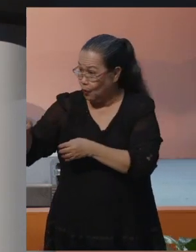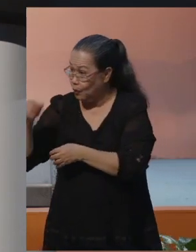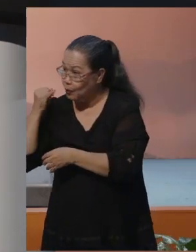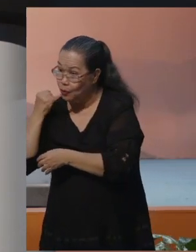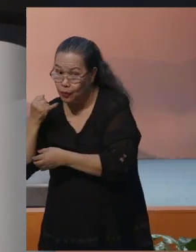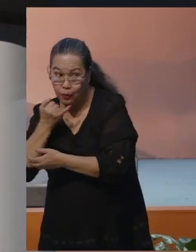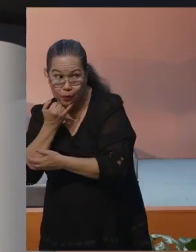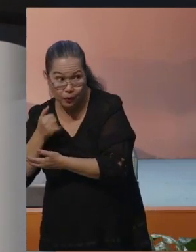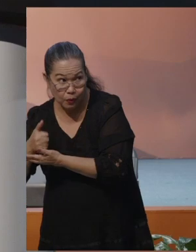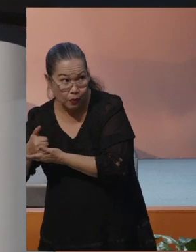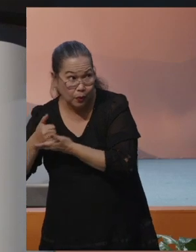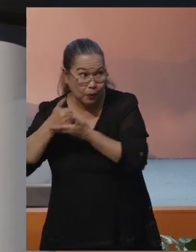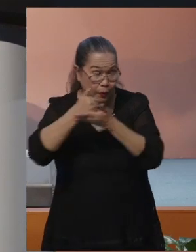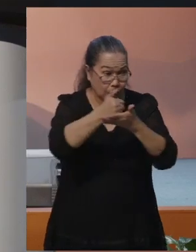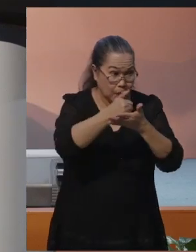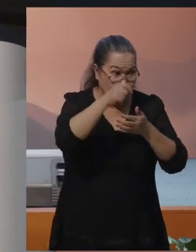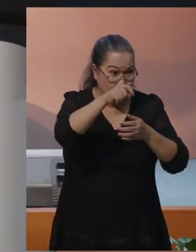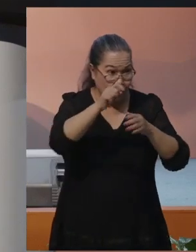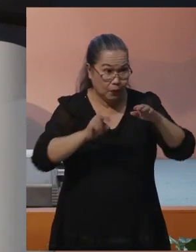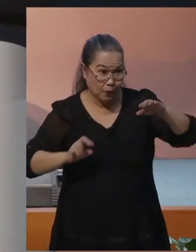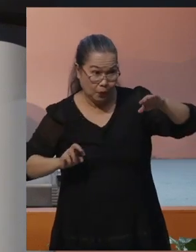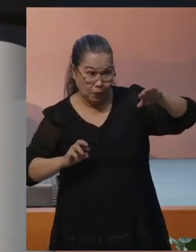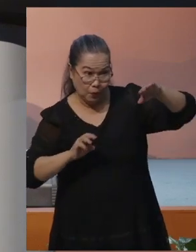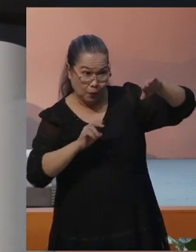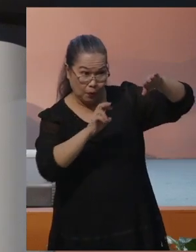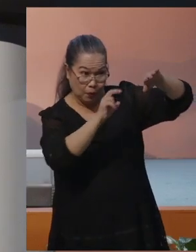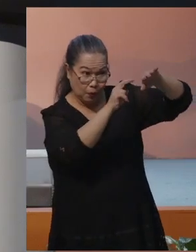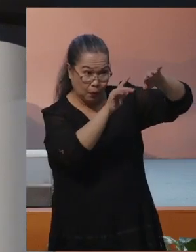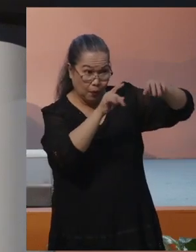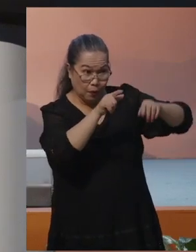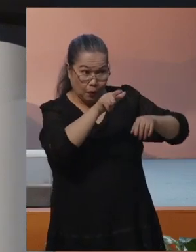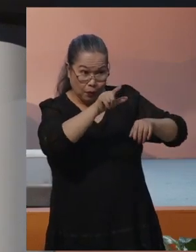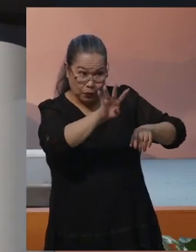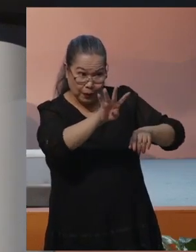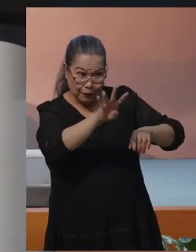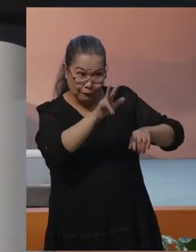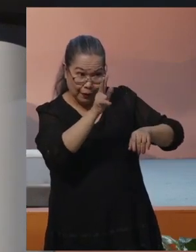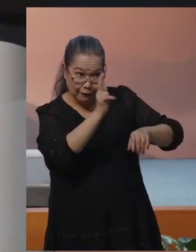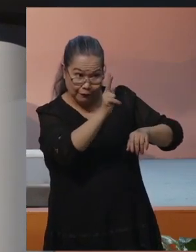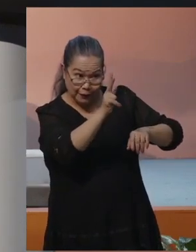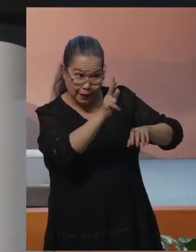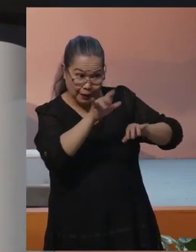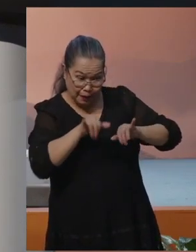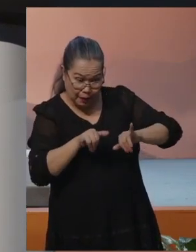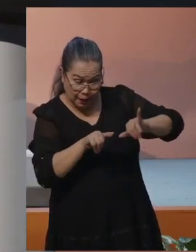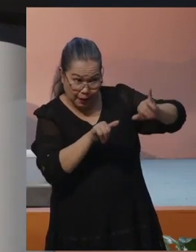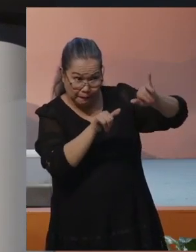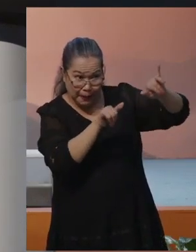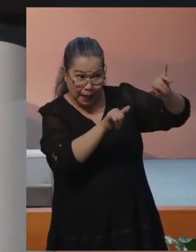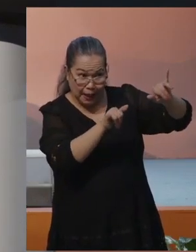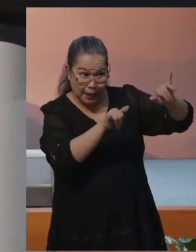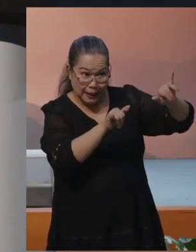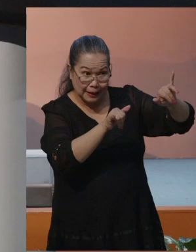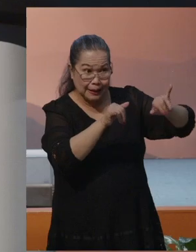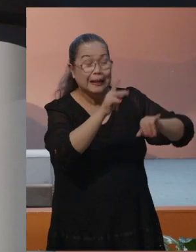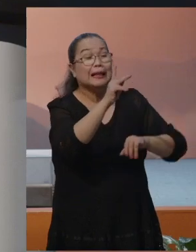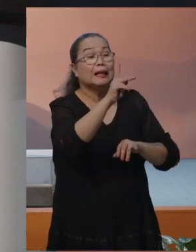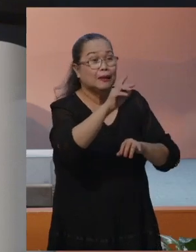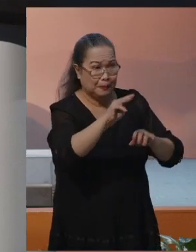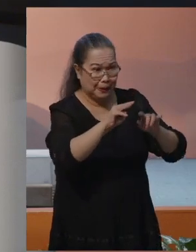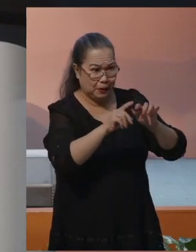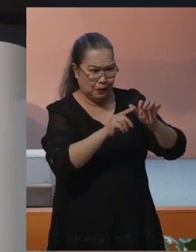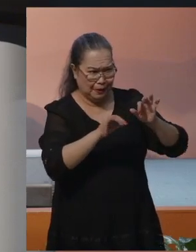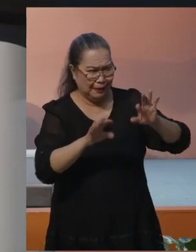Gibeon, kailangan silang umakyat ng 25 to 30 miles overnight na paakyat